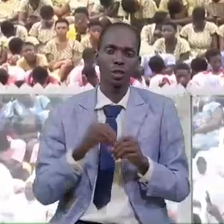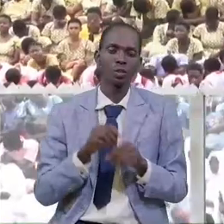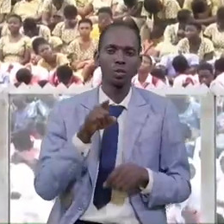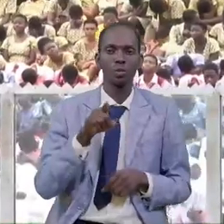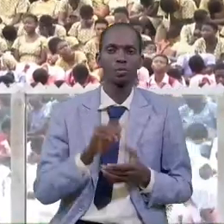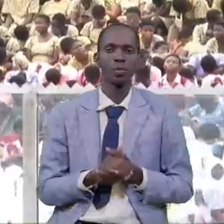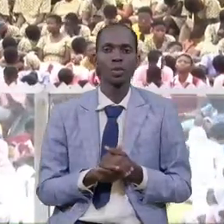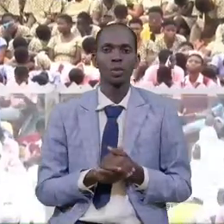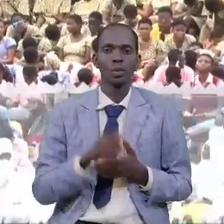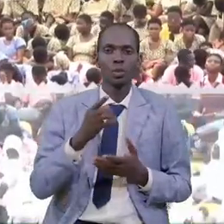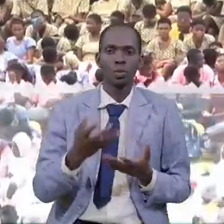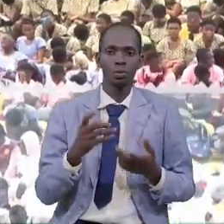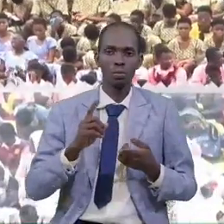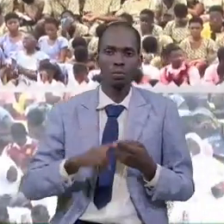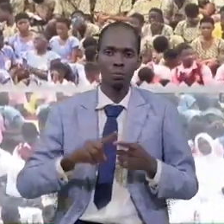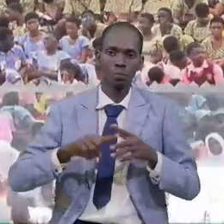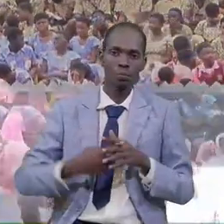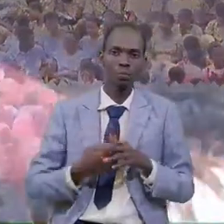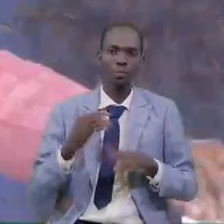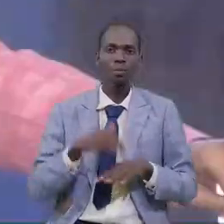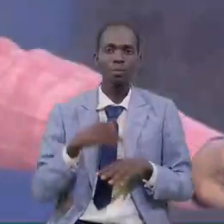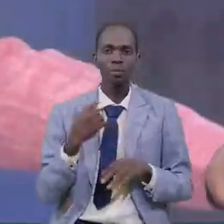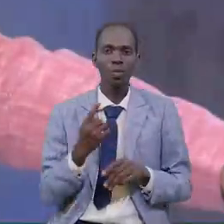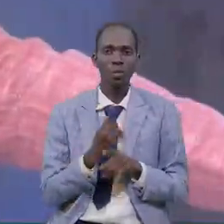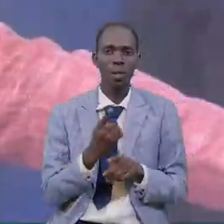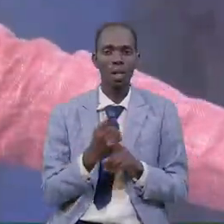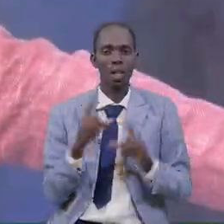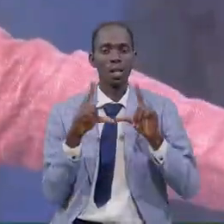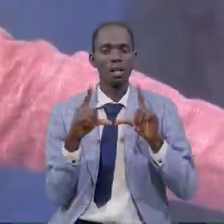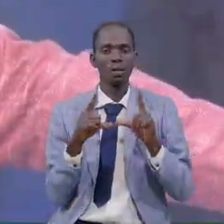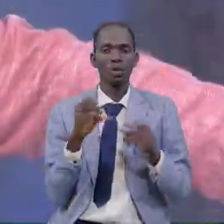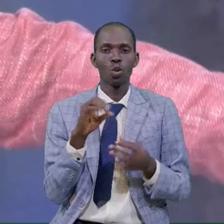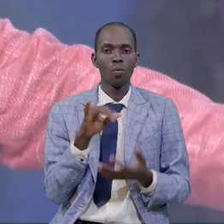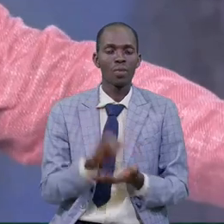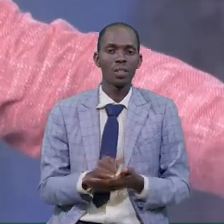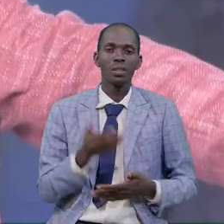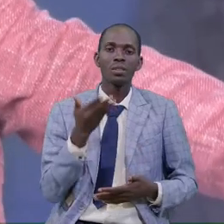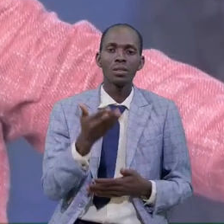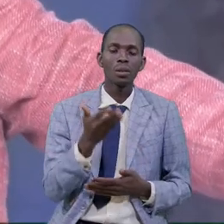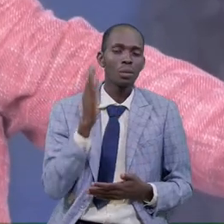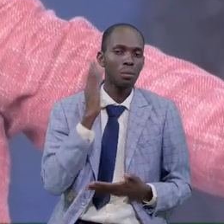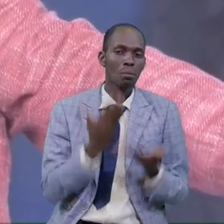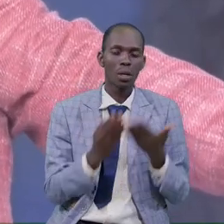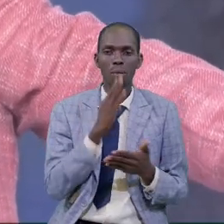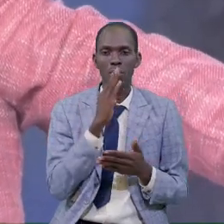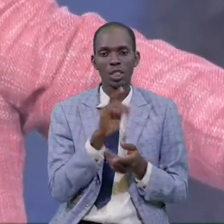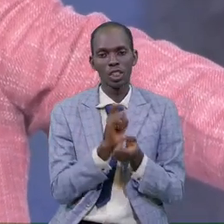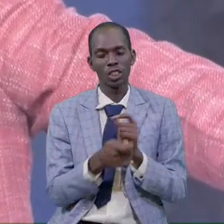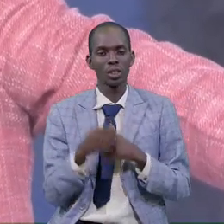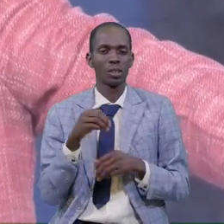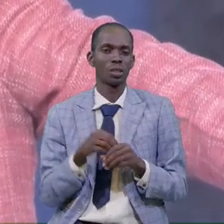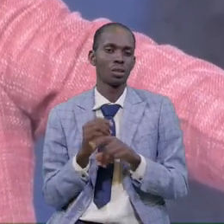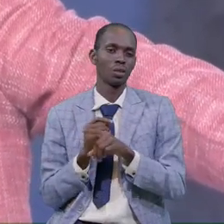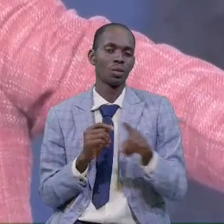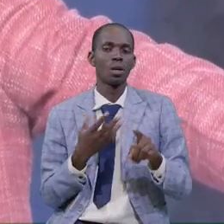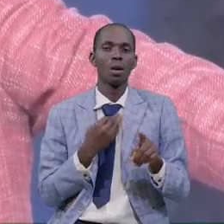commencer au bon niveau pour qu'il y ait le changement en toi. Et toutes ces